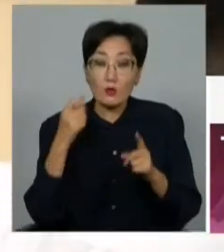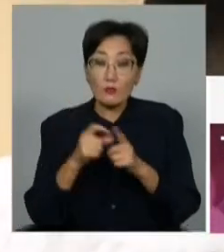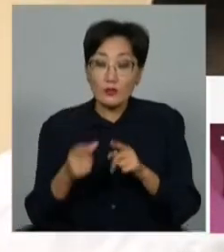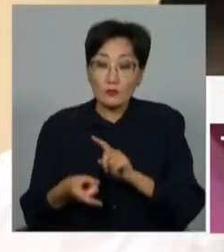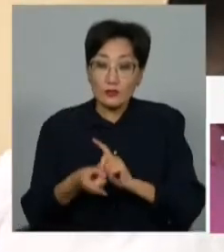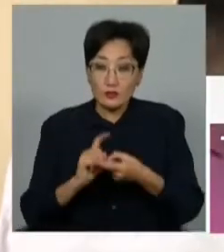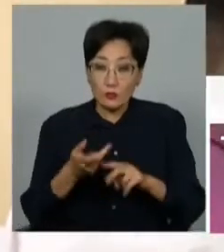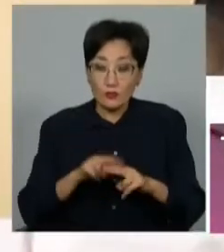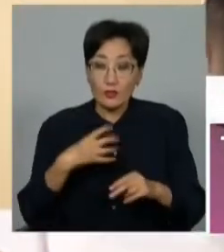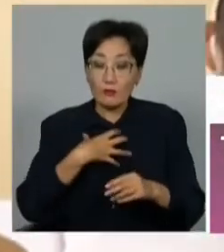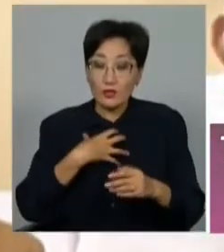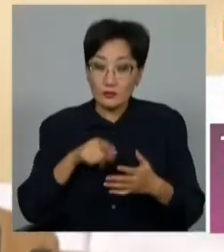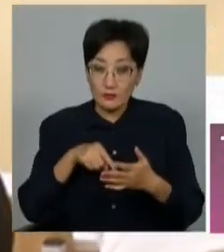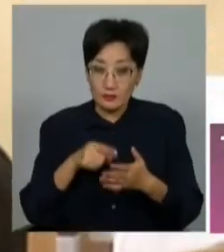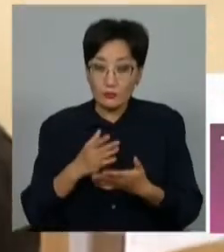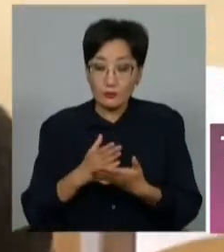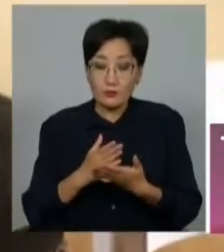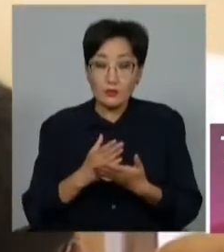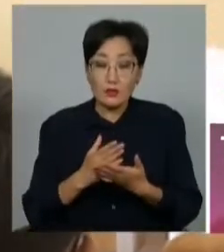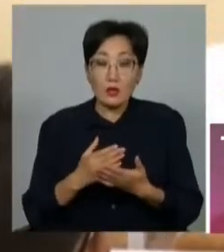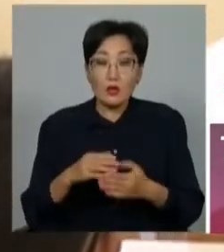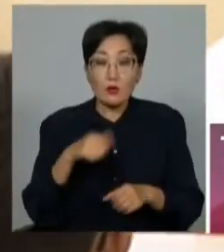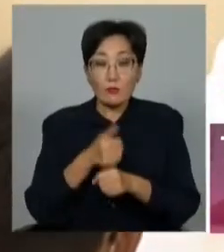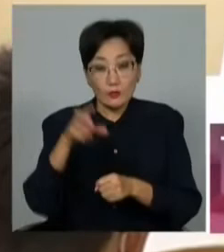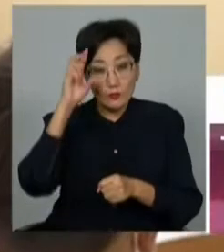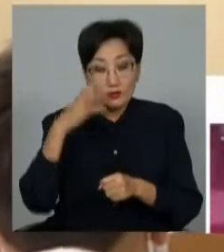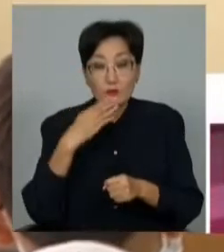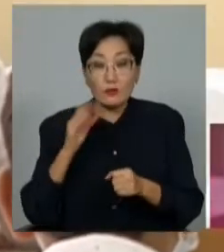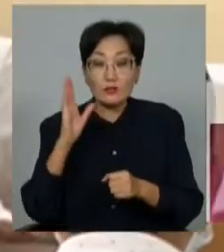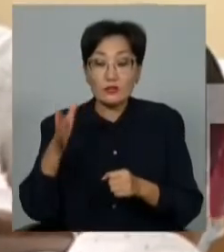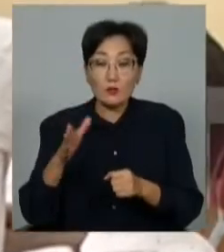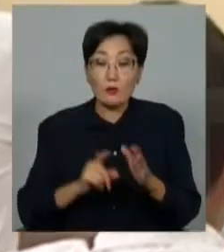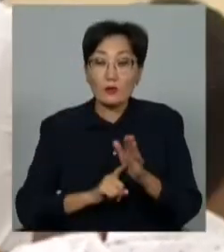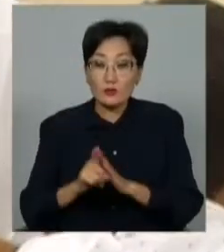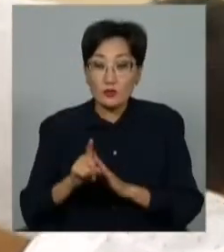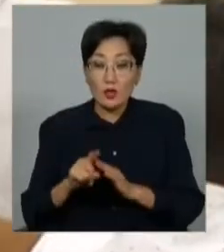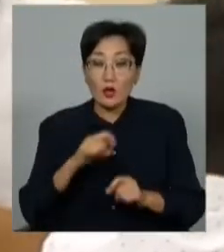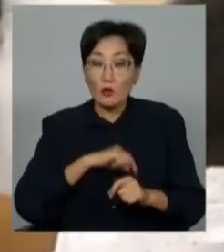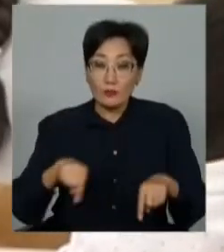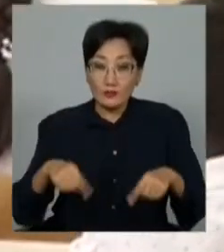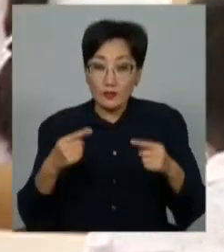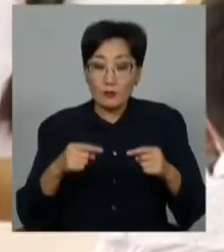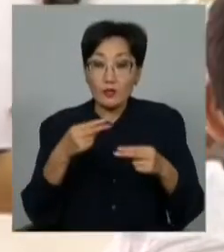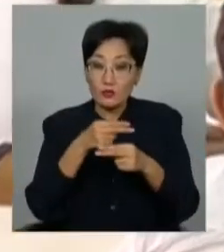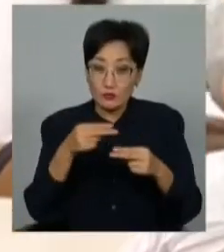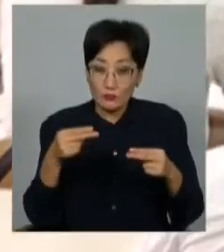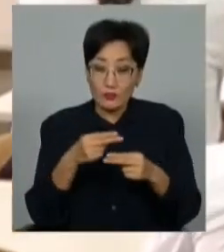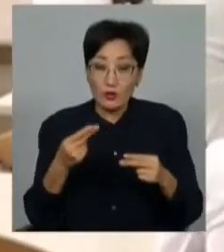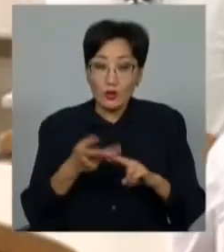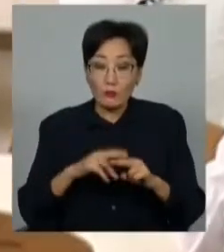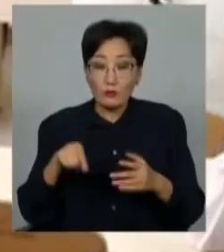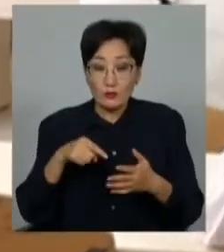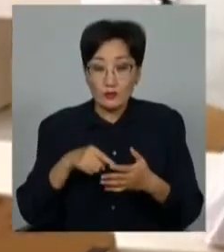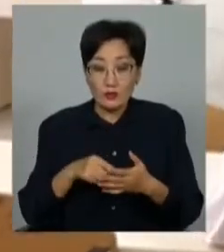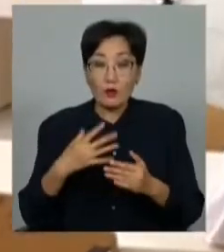көшіру бүгінде өзекті мәселе болып табылады. Елбасы өзінің болашаққа бастау рухани жаңғыру мақаласында бұл